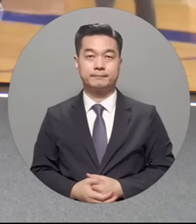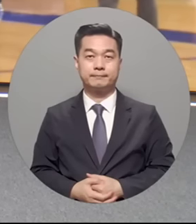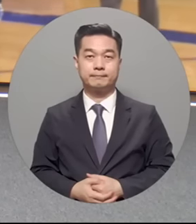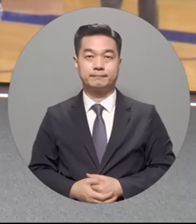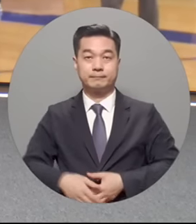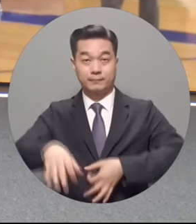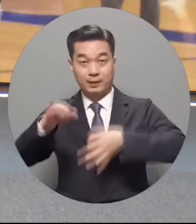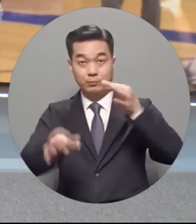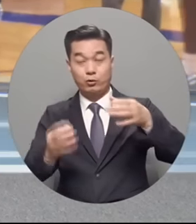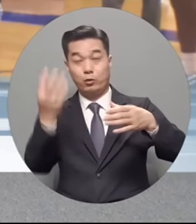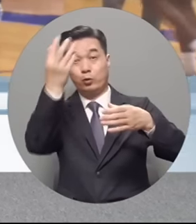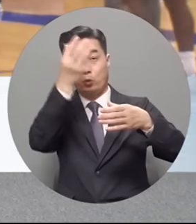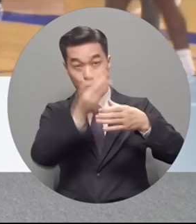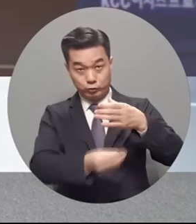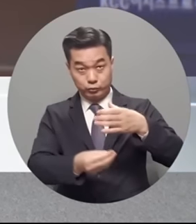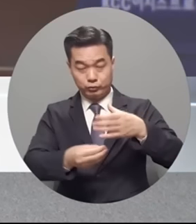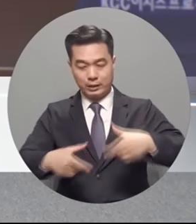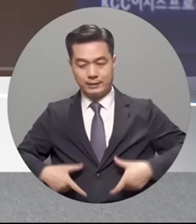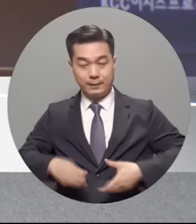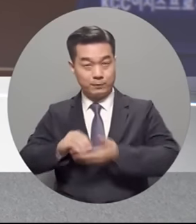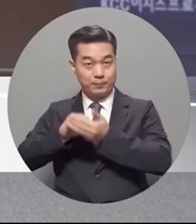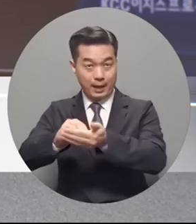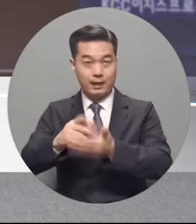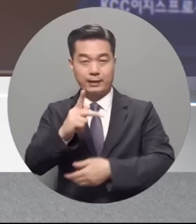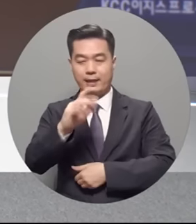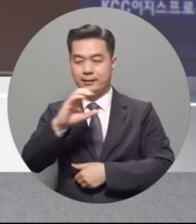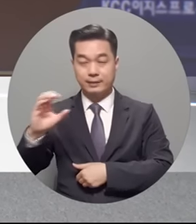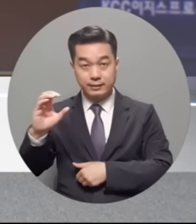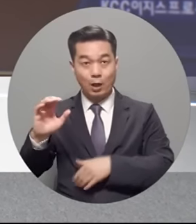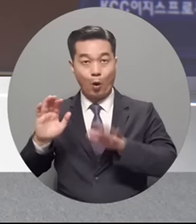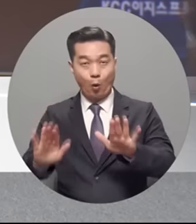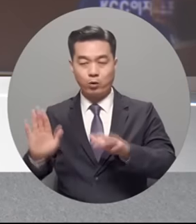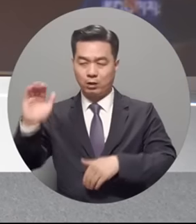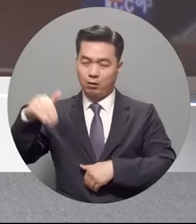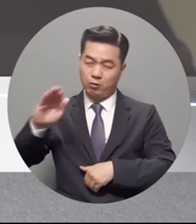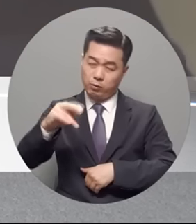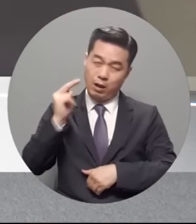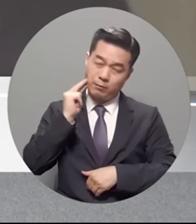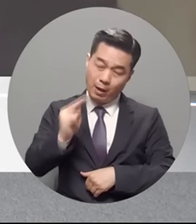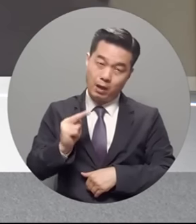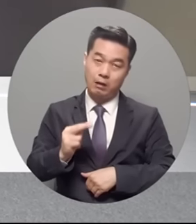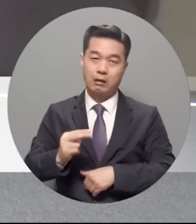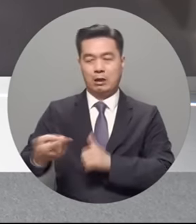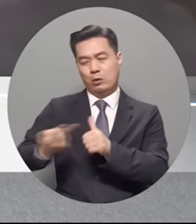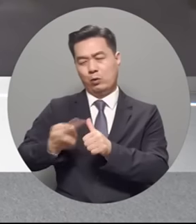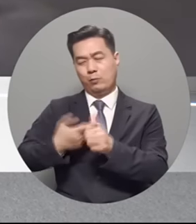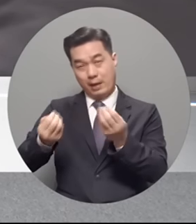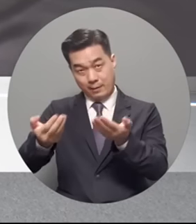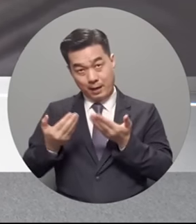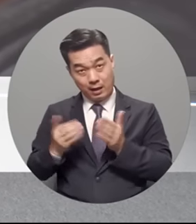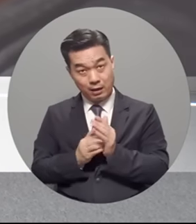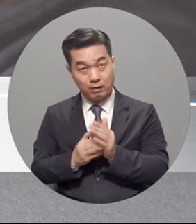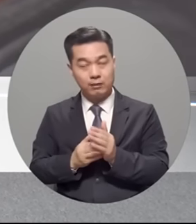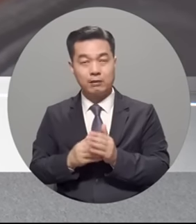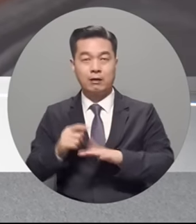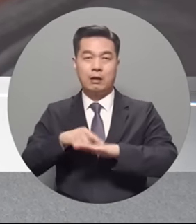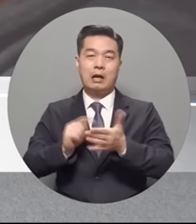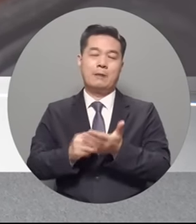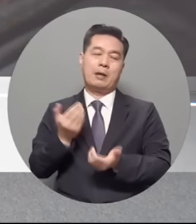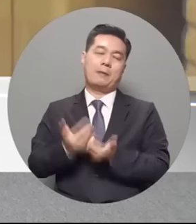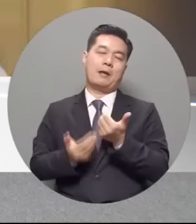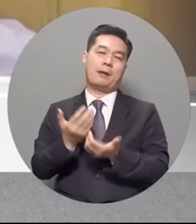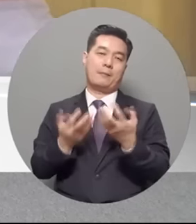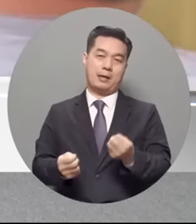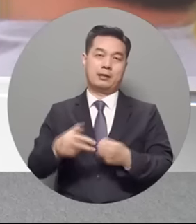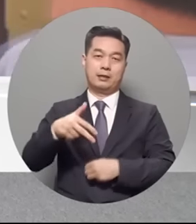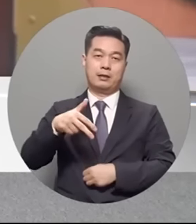프로농구 챔프전에 선착한 KCC는 올 시즌 굴곡이 심해 곱지 않은 시선을 받기도 했는데요. 마음고생이 심했던